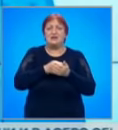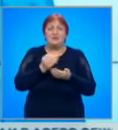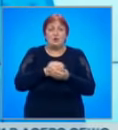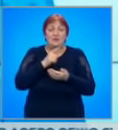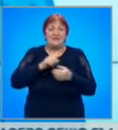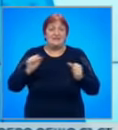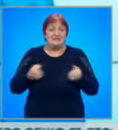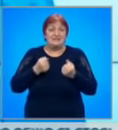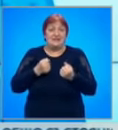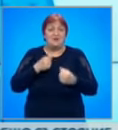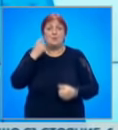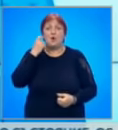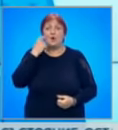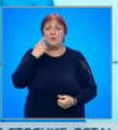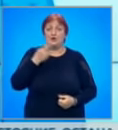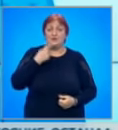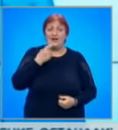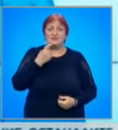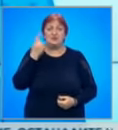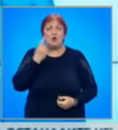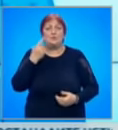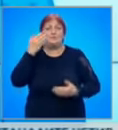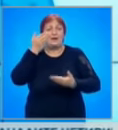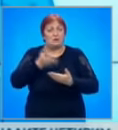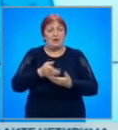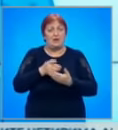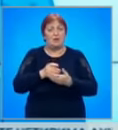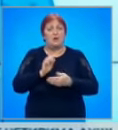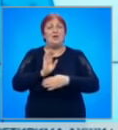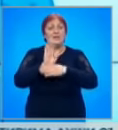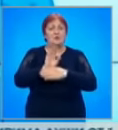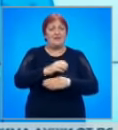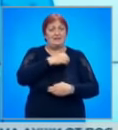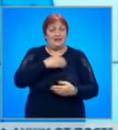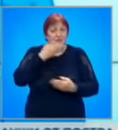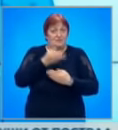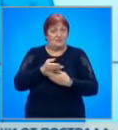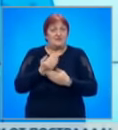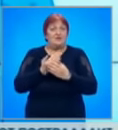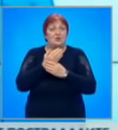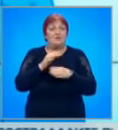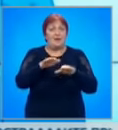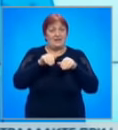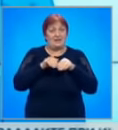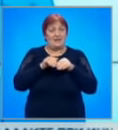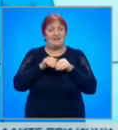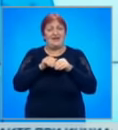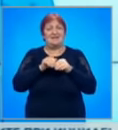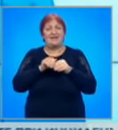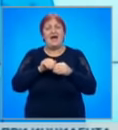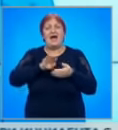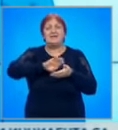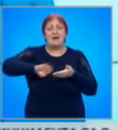действа. Лидерът на партията Бойко Борисов съобщи, че едно от първите предложения, които депутатите на ГЕРБ ще внесат в новия парламент, е за мораториум